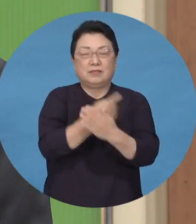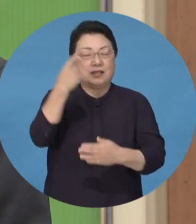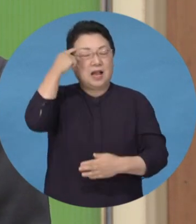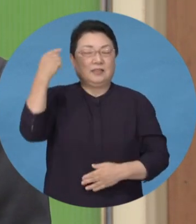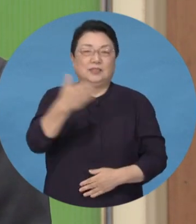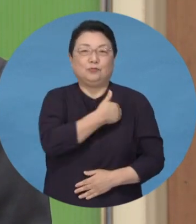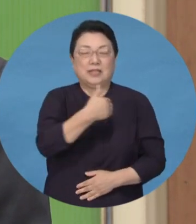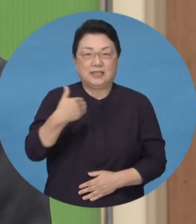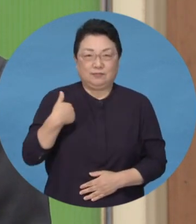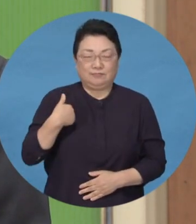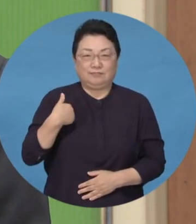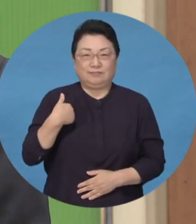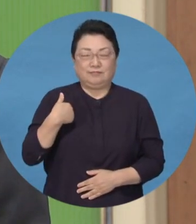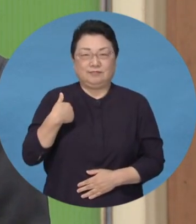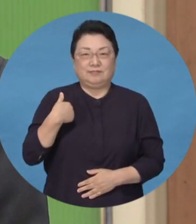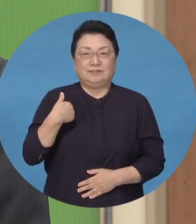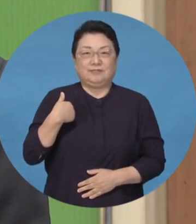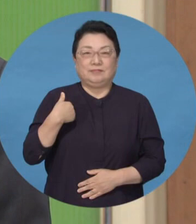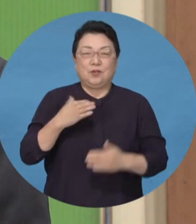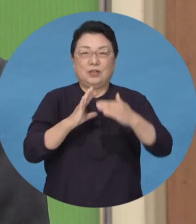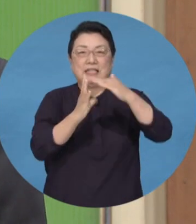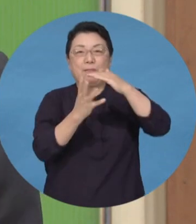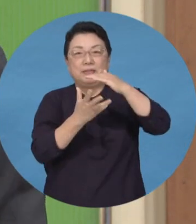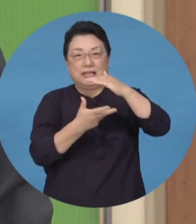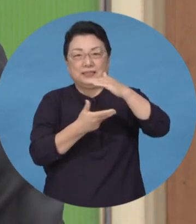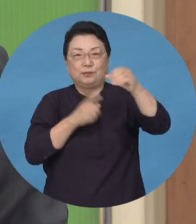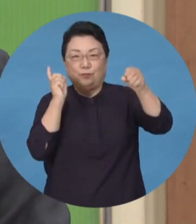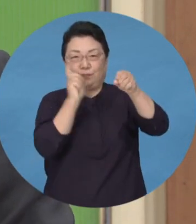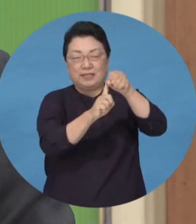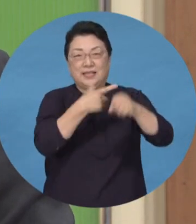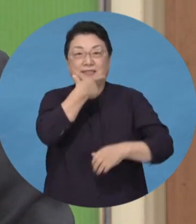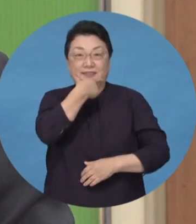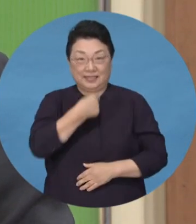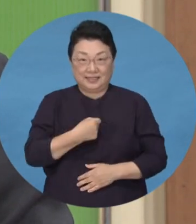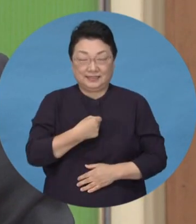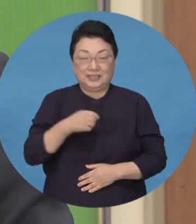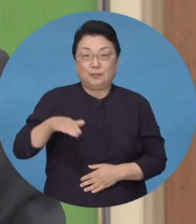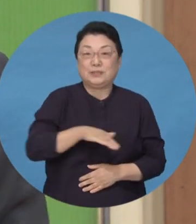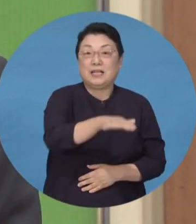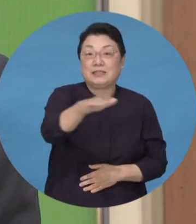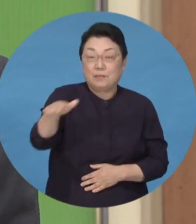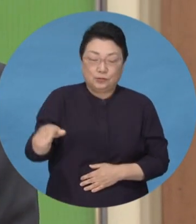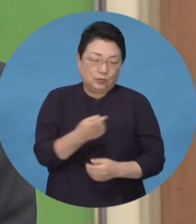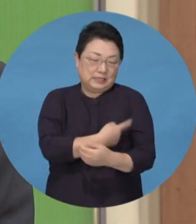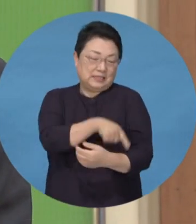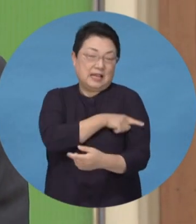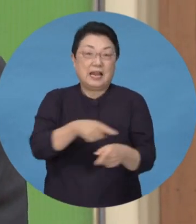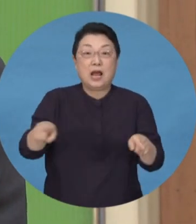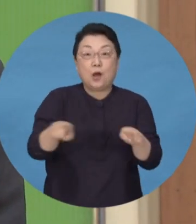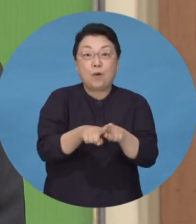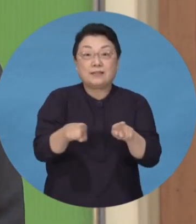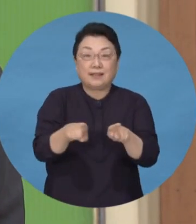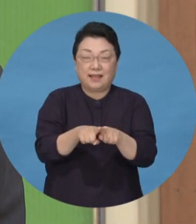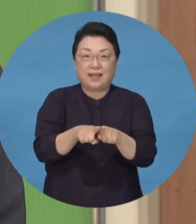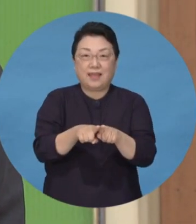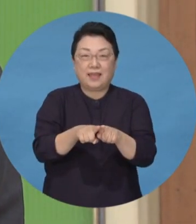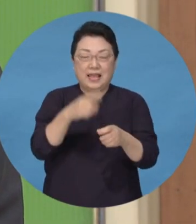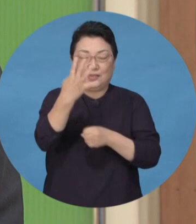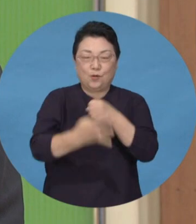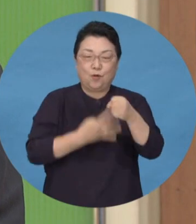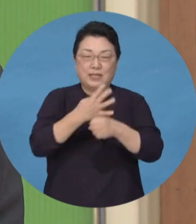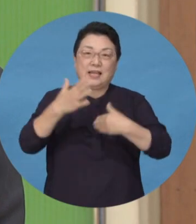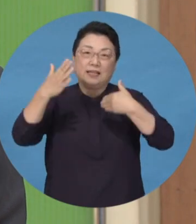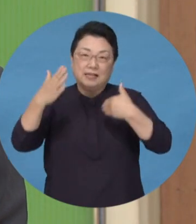な山梨をつくっていくために皆様と力を合わせてこの4年間